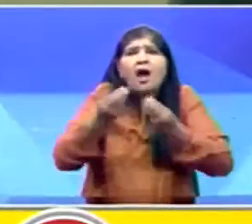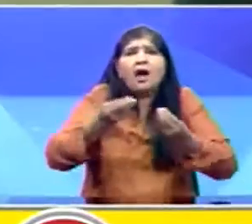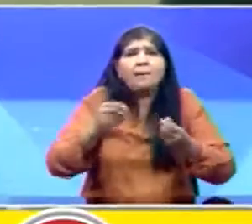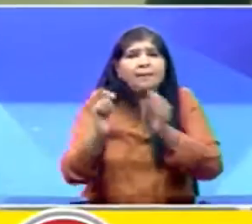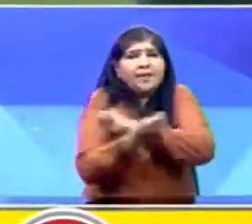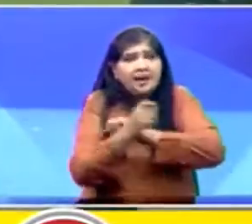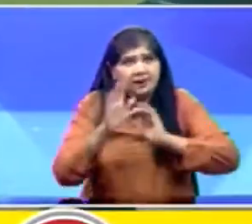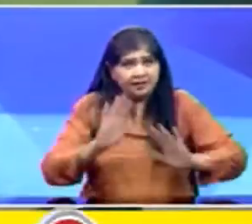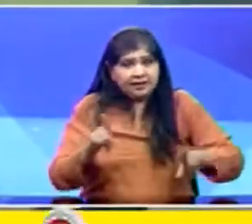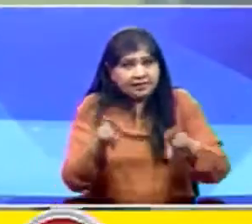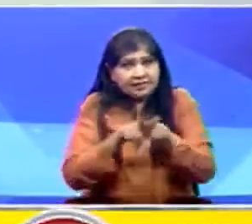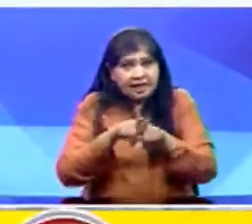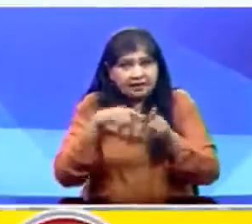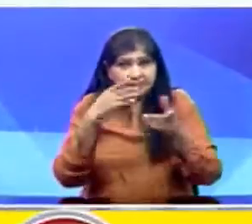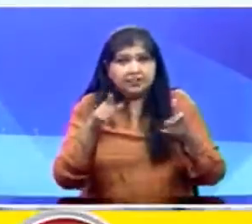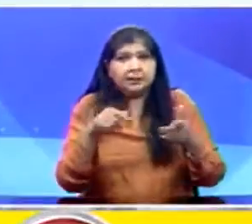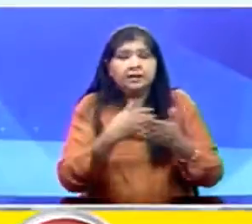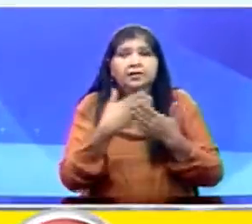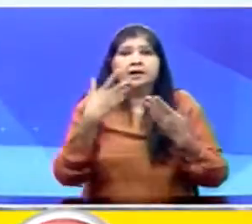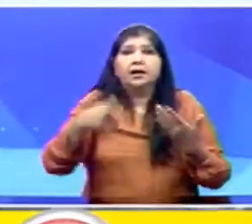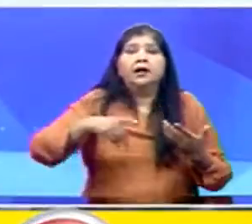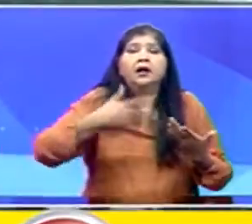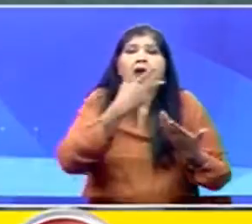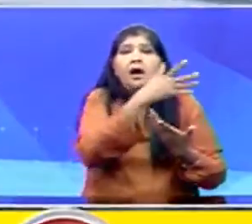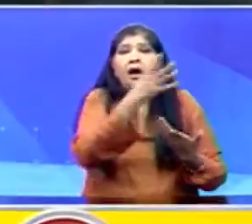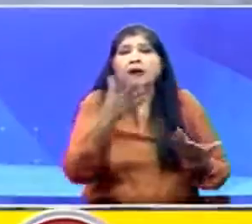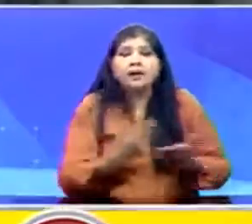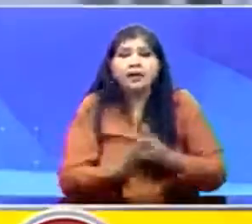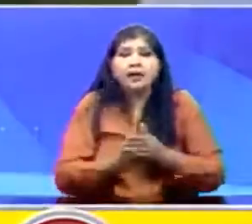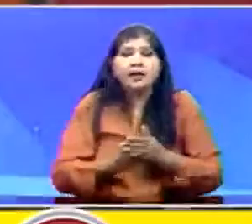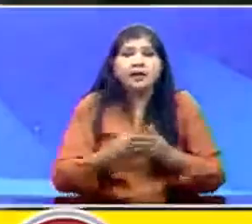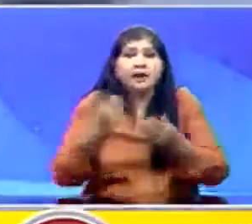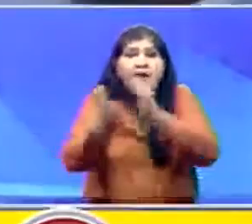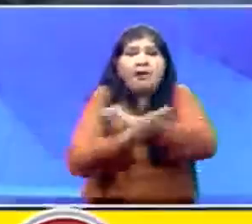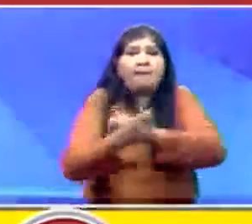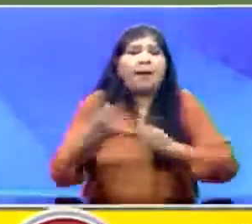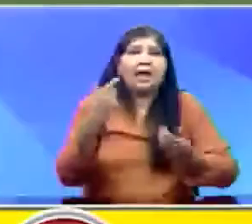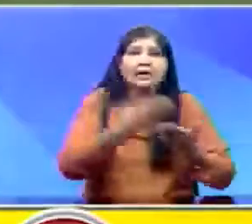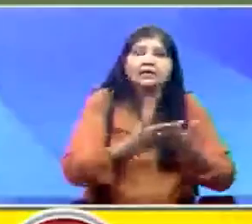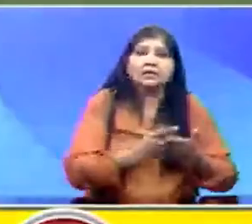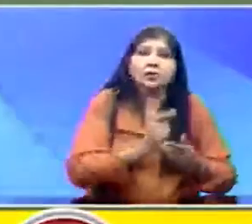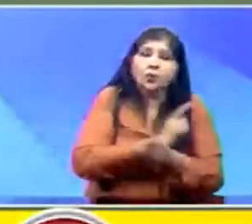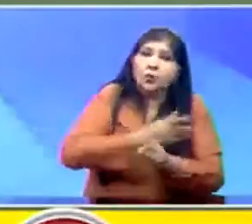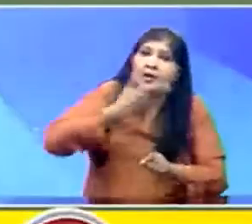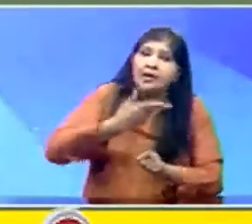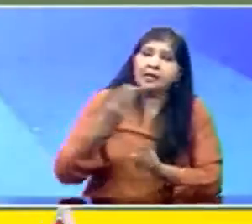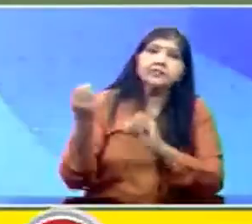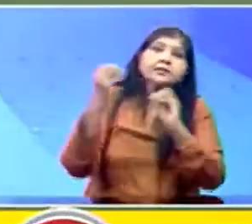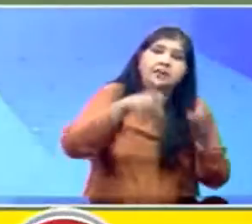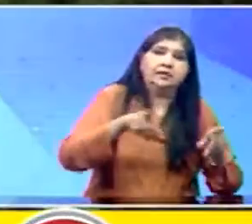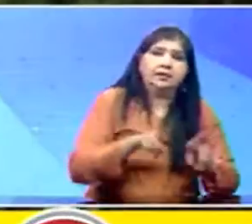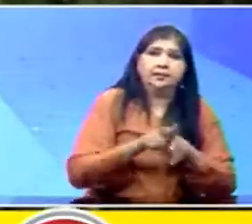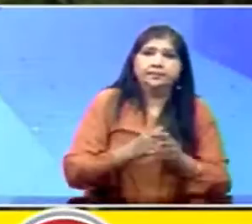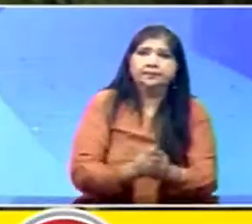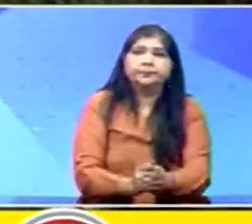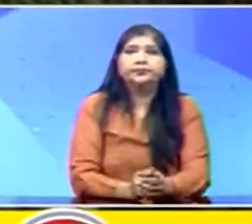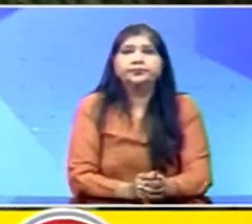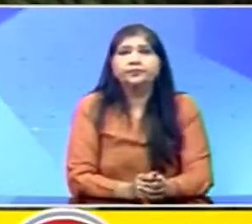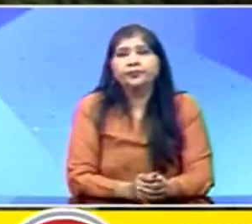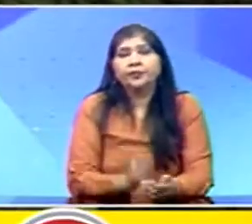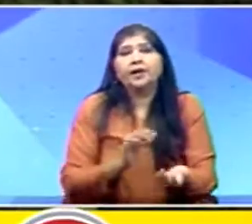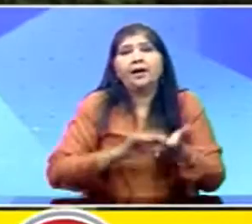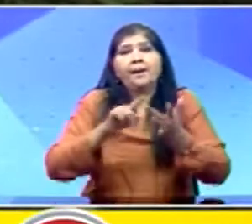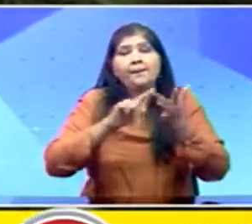है बलकि अनेक खिलाडियों के लिए प्रेनास्रोत भी रही है मैं